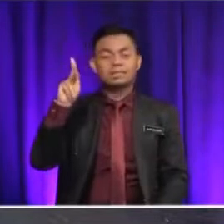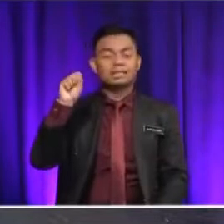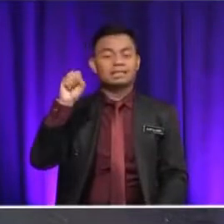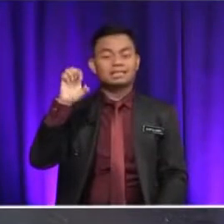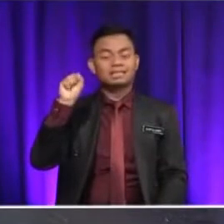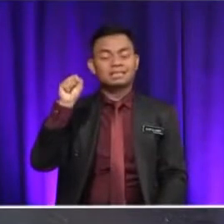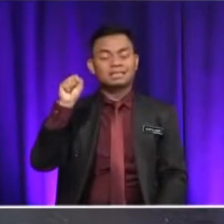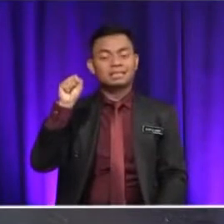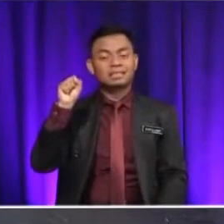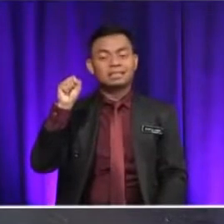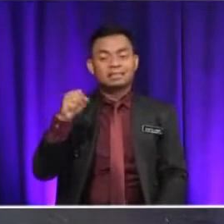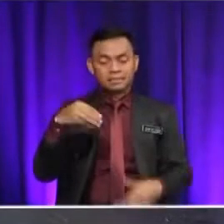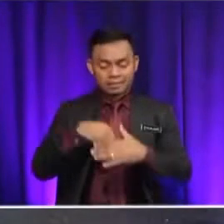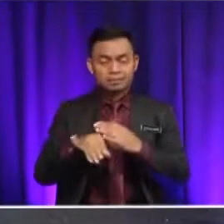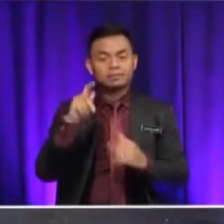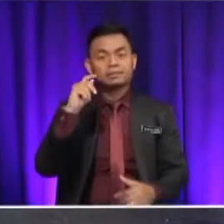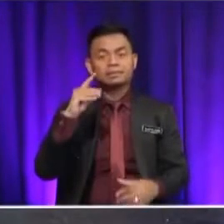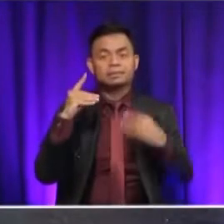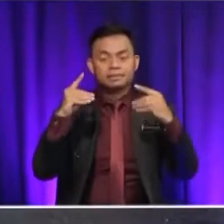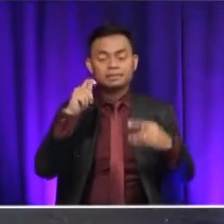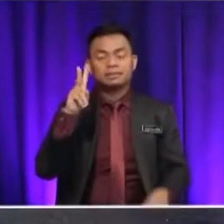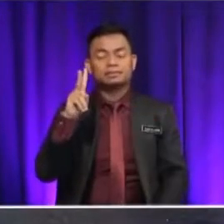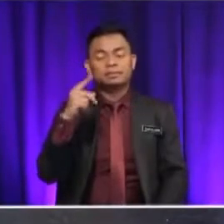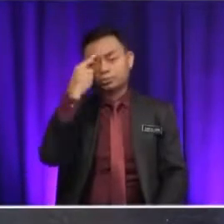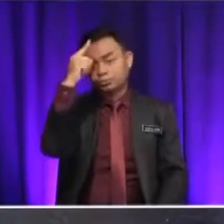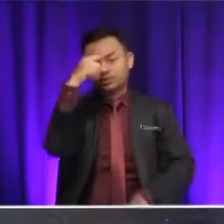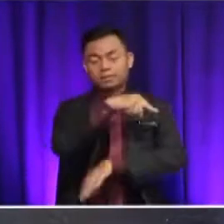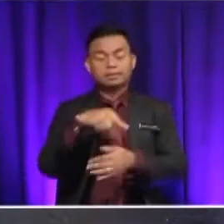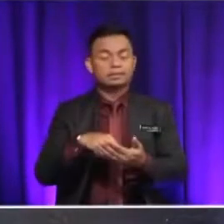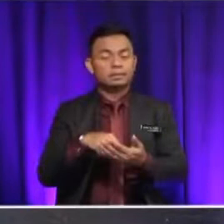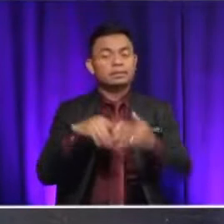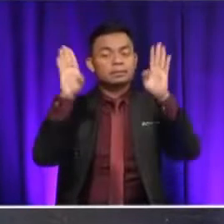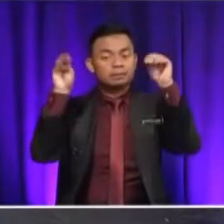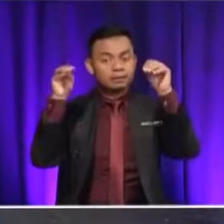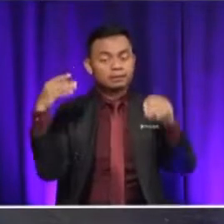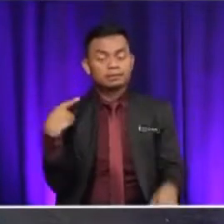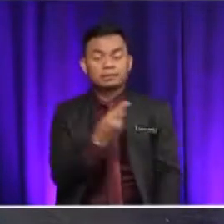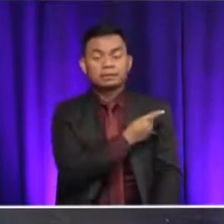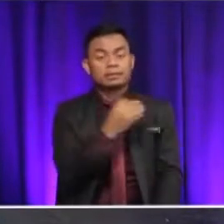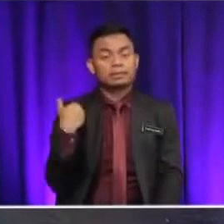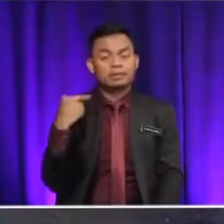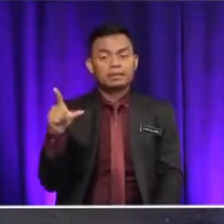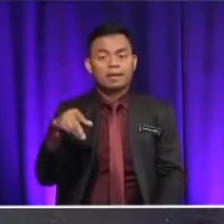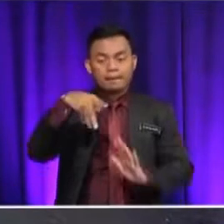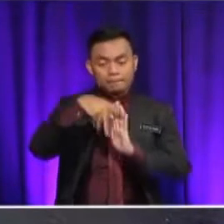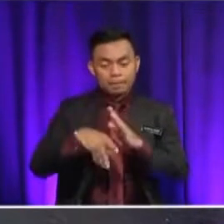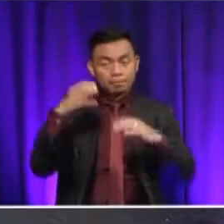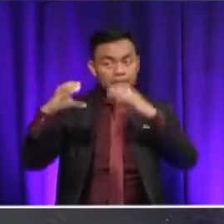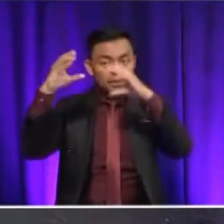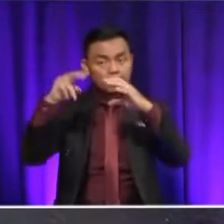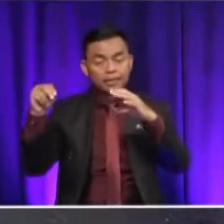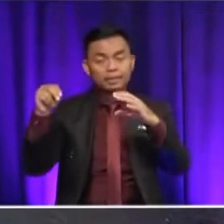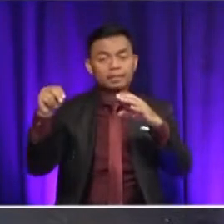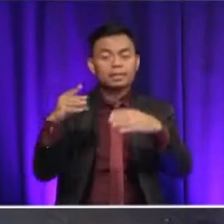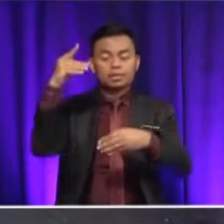Steven, selaku pengacara anda. Dan untuk hari ini, mata pelajaran kita adalah pembinaan domestik. Jadi kepada mereka yang